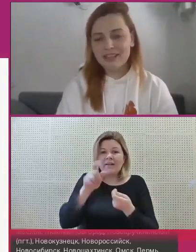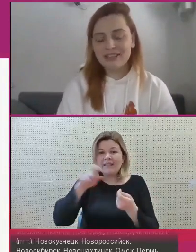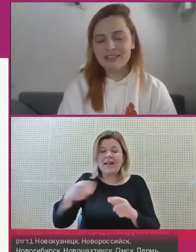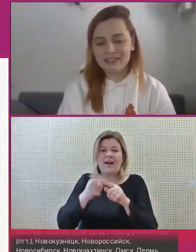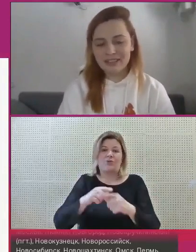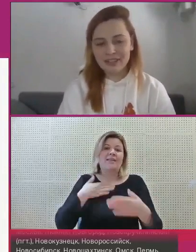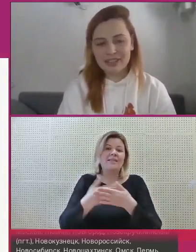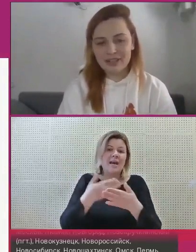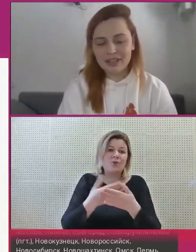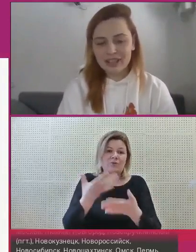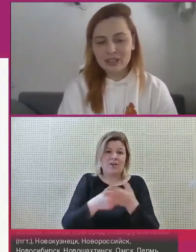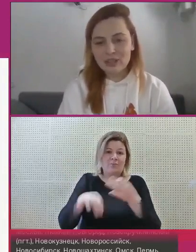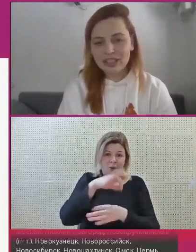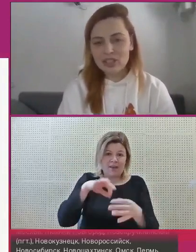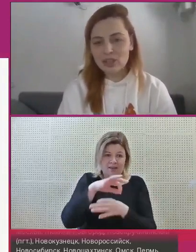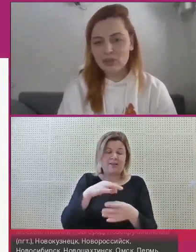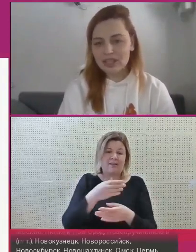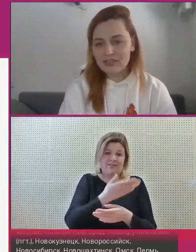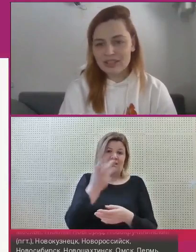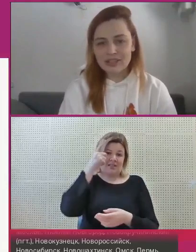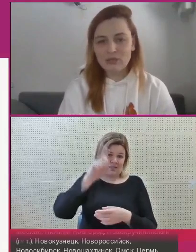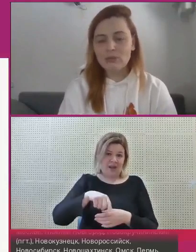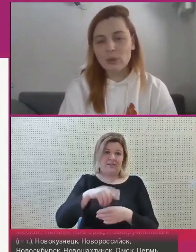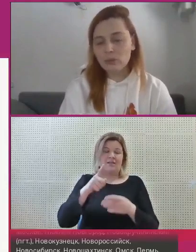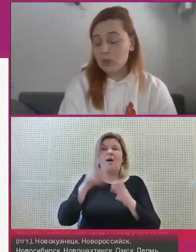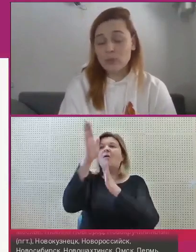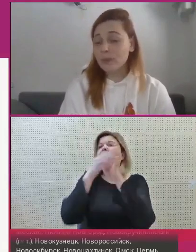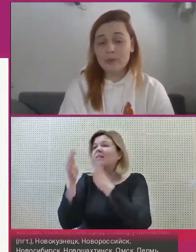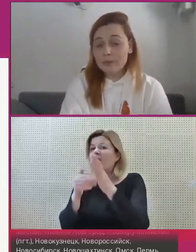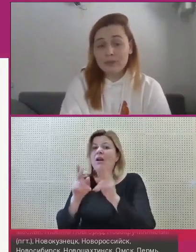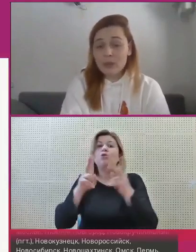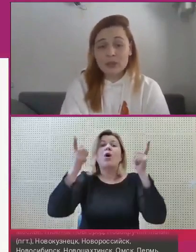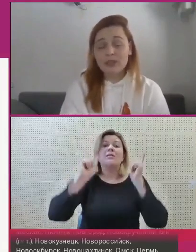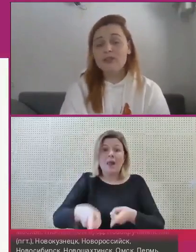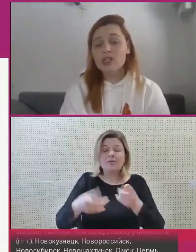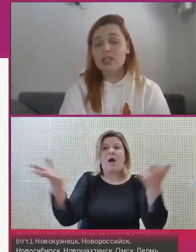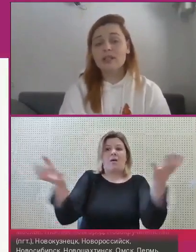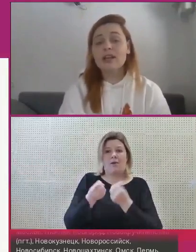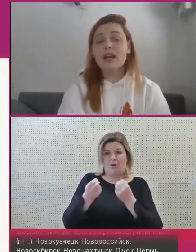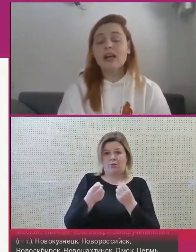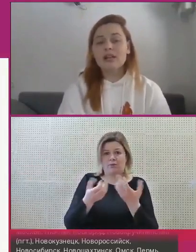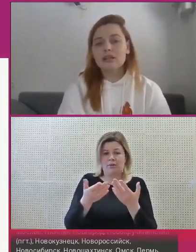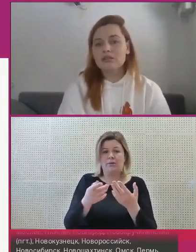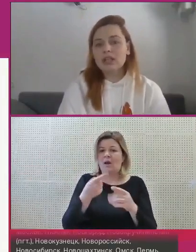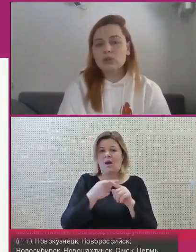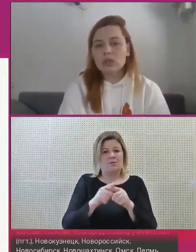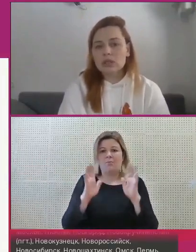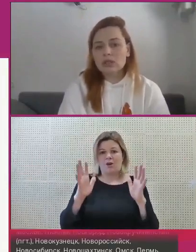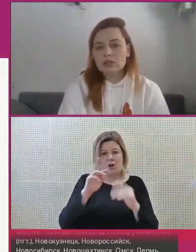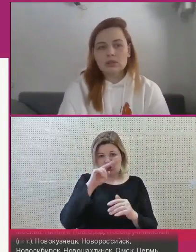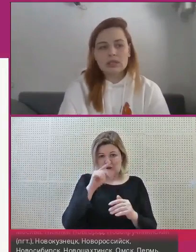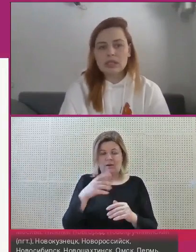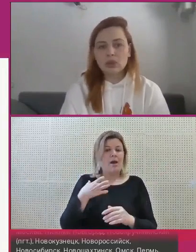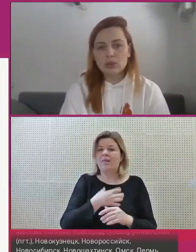да, как говорится, кинули клич, кто отозвался, того и берем. Причем, повторюсь, это не важно, волонтер